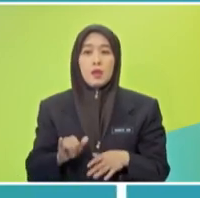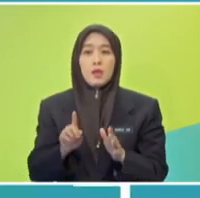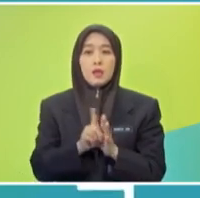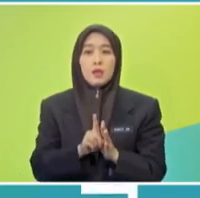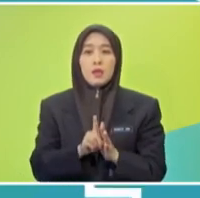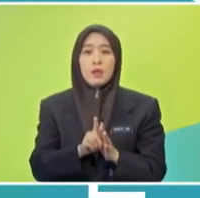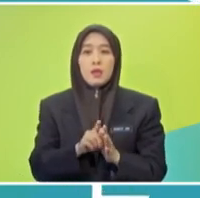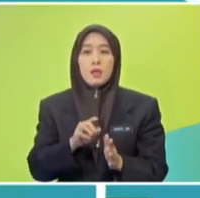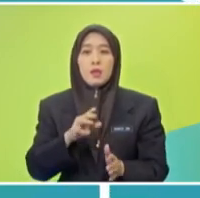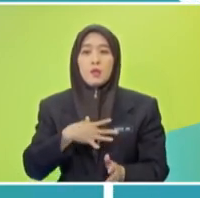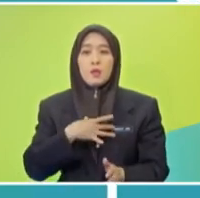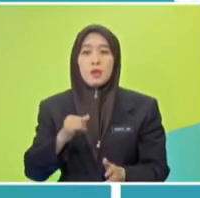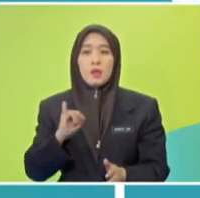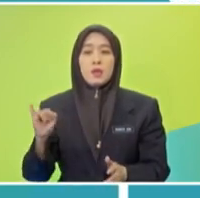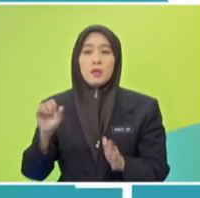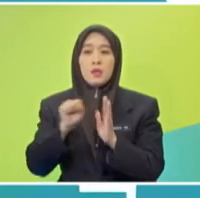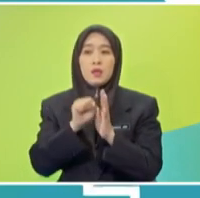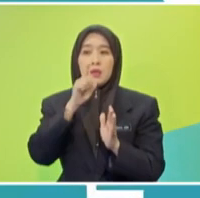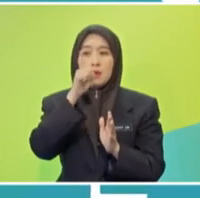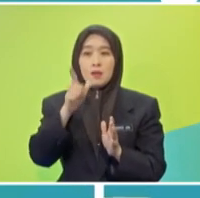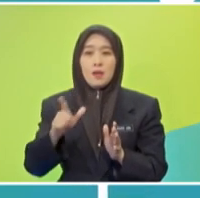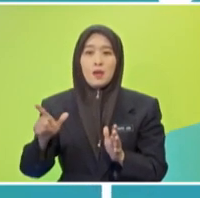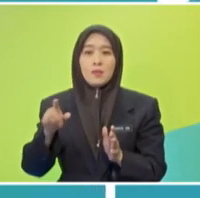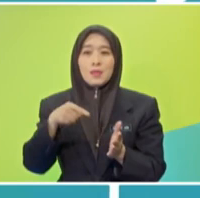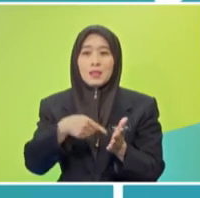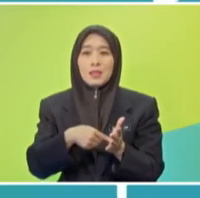selama ini yang ditambah selama ini